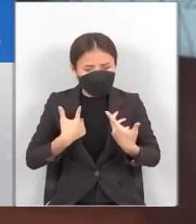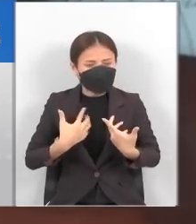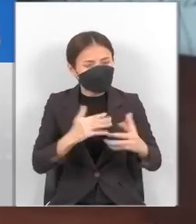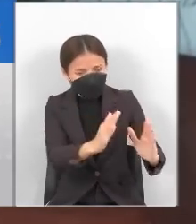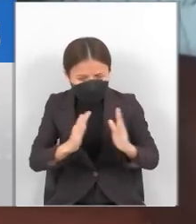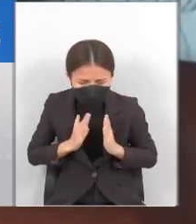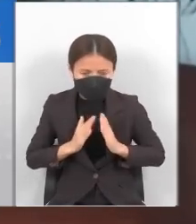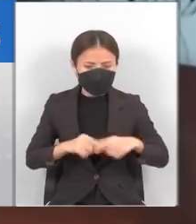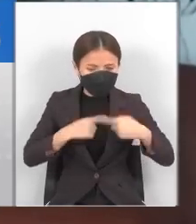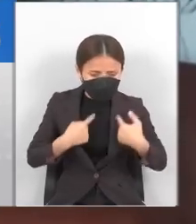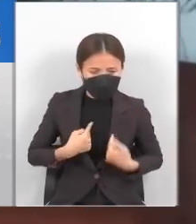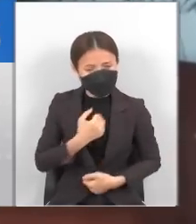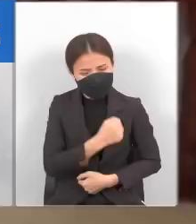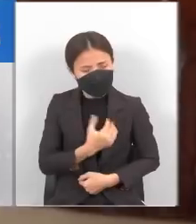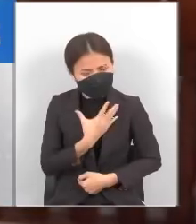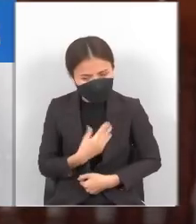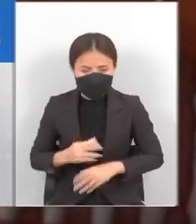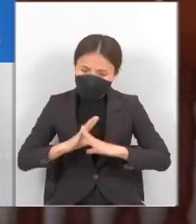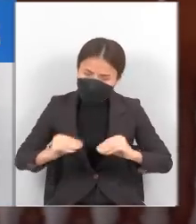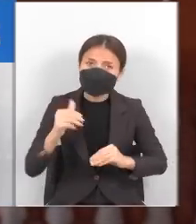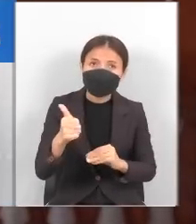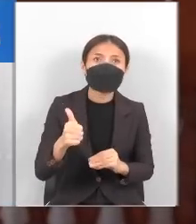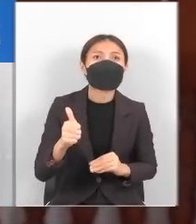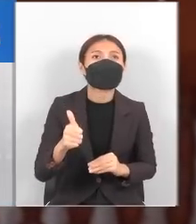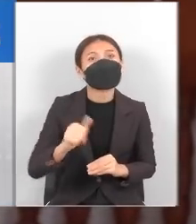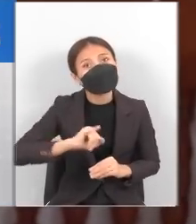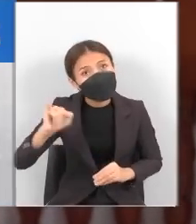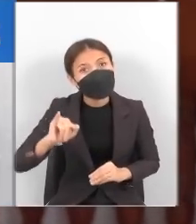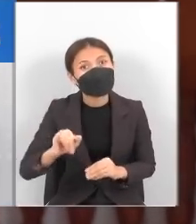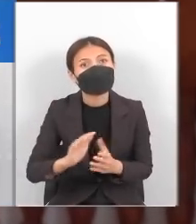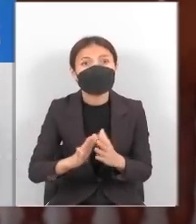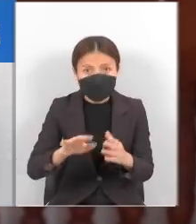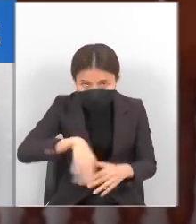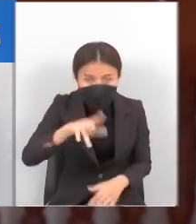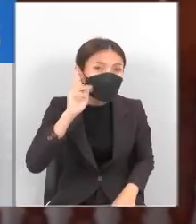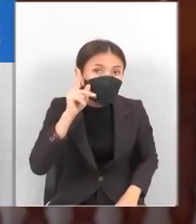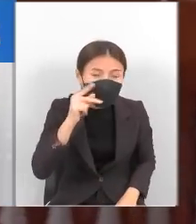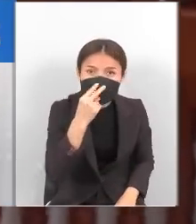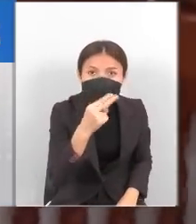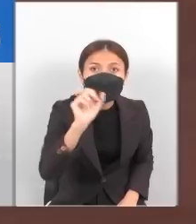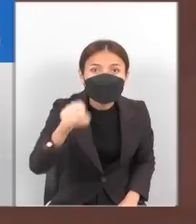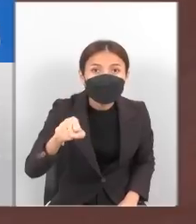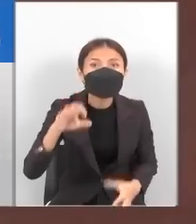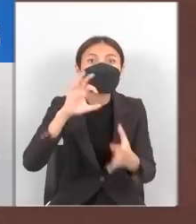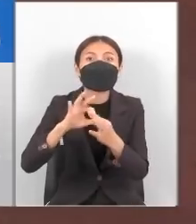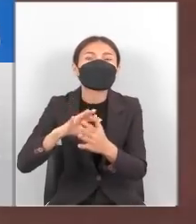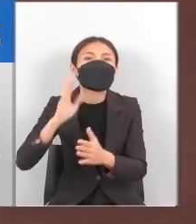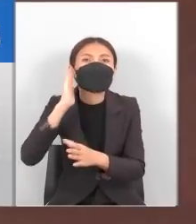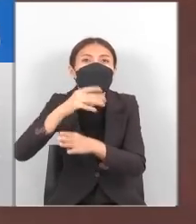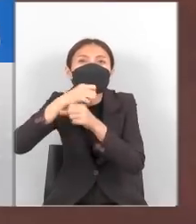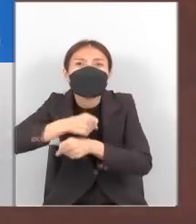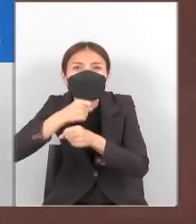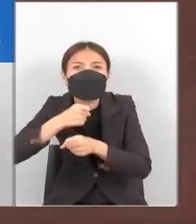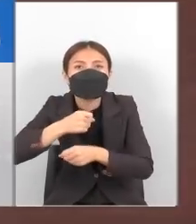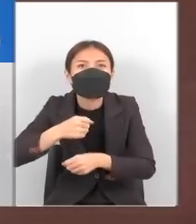คะสิ่งที่เราเห็นโอเคตั้งแต่เรื่องพระบิดาโอเคชาววงชาวบ้านกินขี้กินเยี่ยวนั่นน่ะเรารู้ว่าชาวบ้